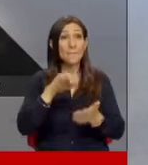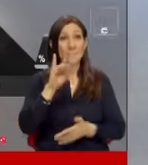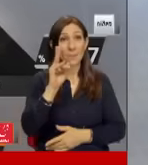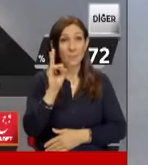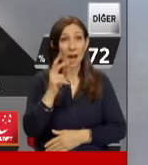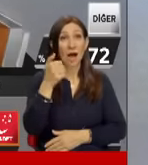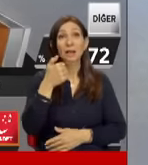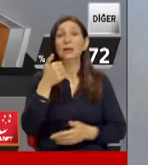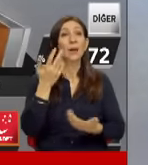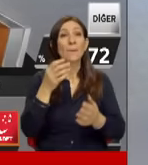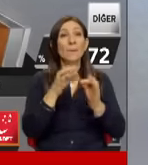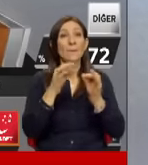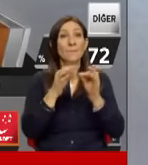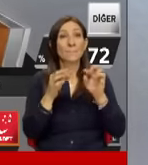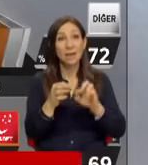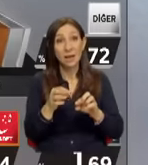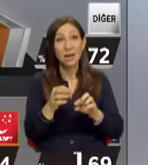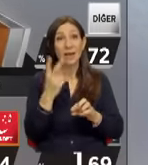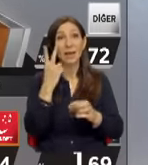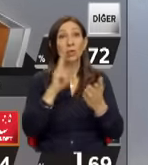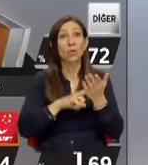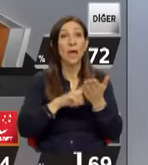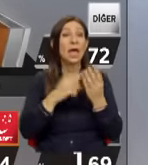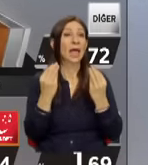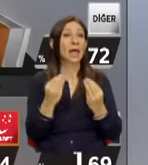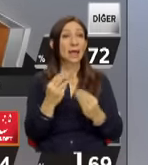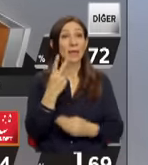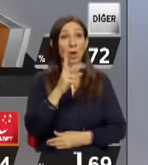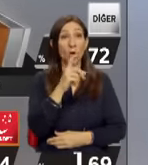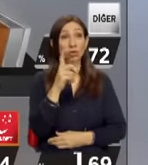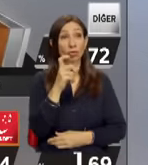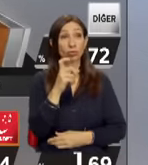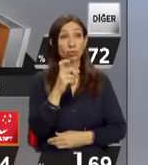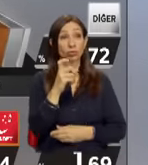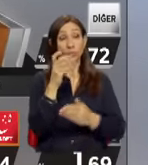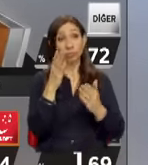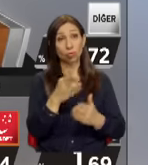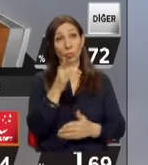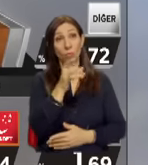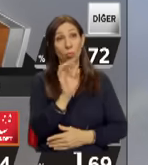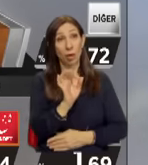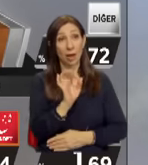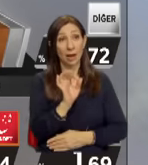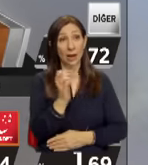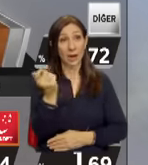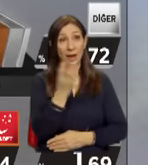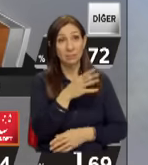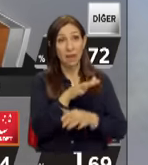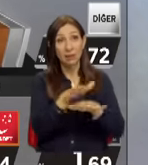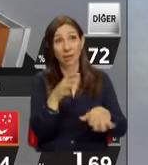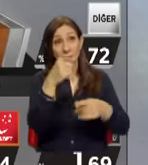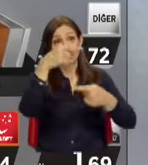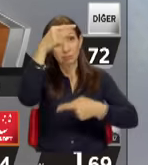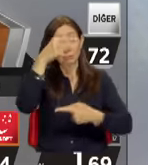Hareket Partisi, 6 üye Büyük Birlik Partisi. 2019 yerel seçimlerindeki durum, tablo Konya, ve rakamsal dağılım da bu